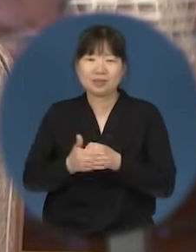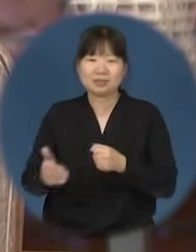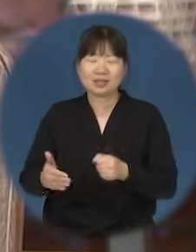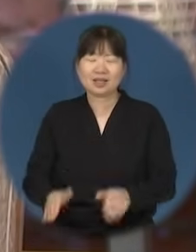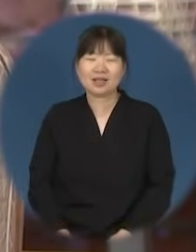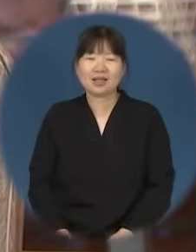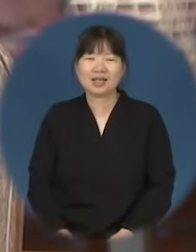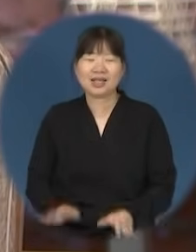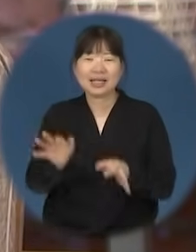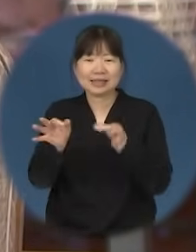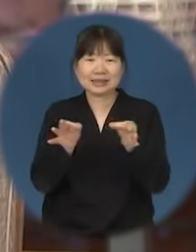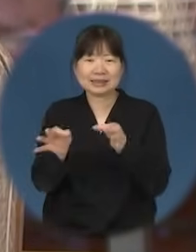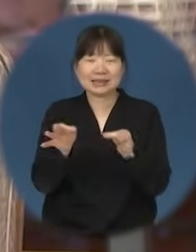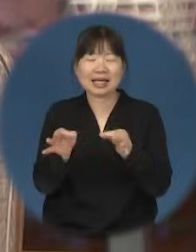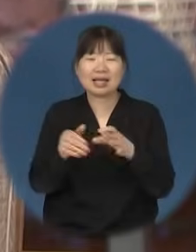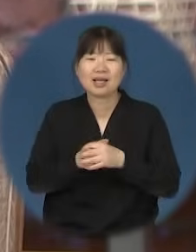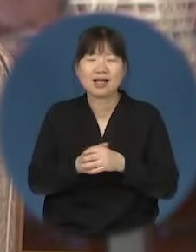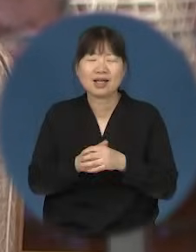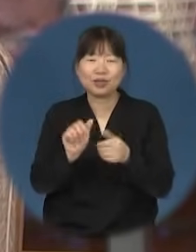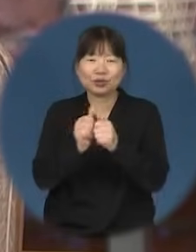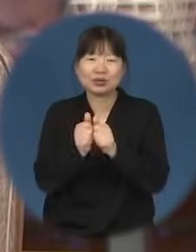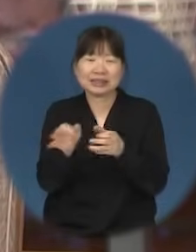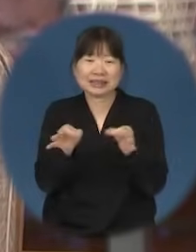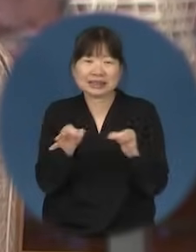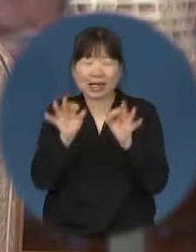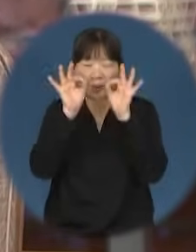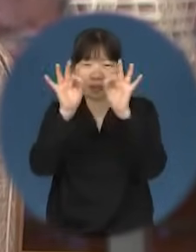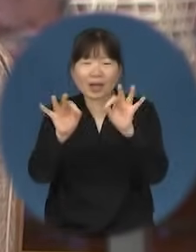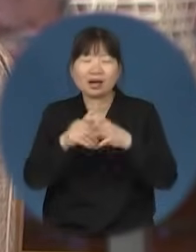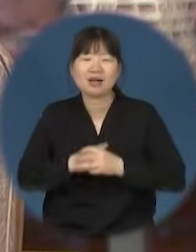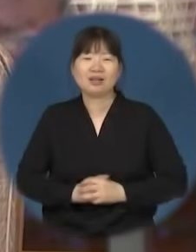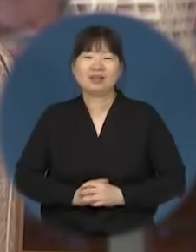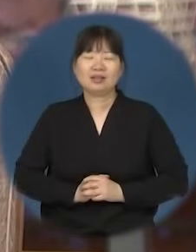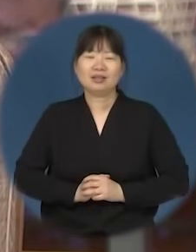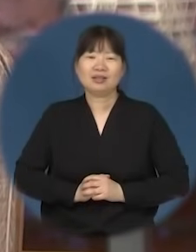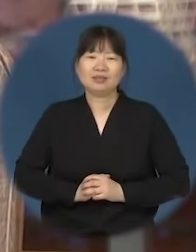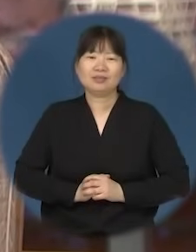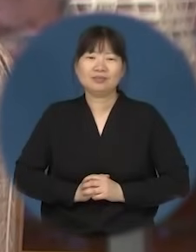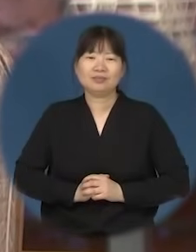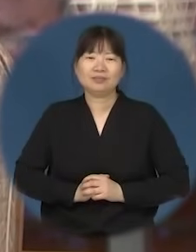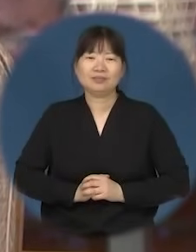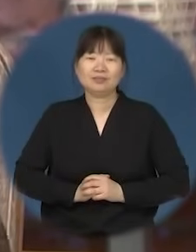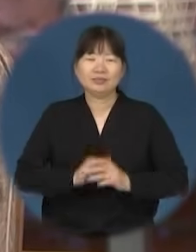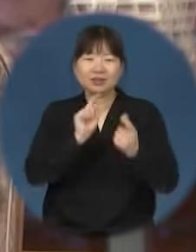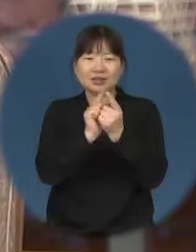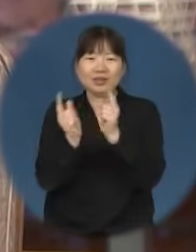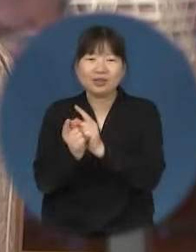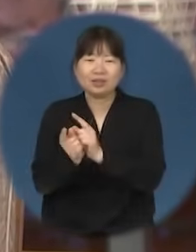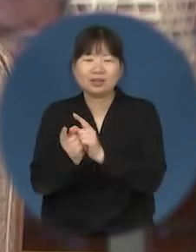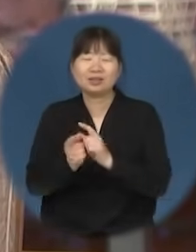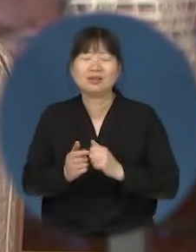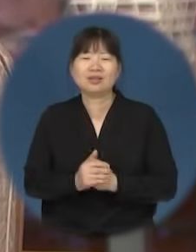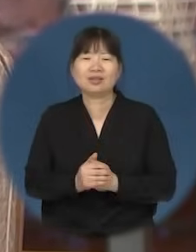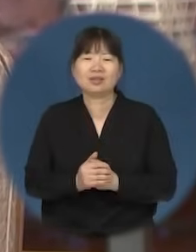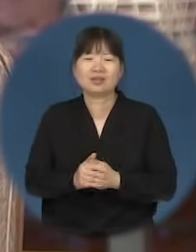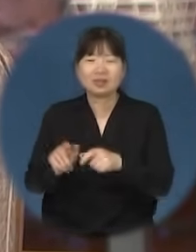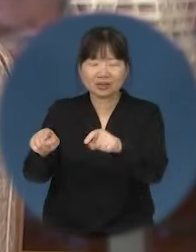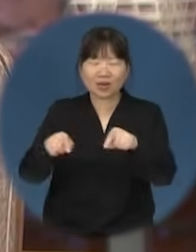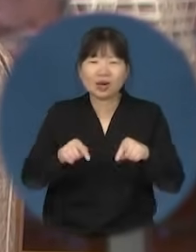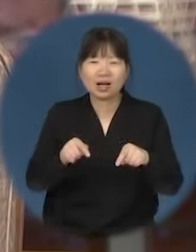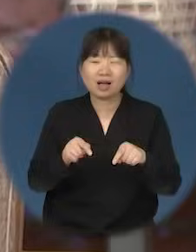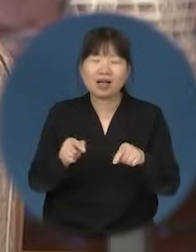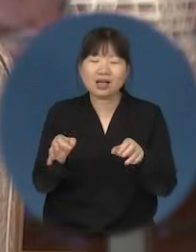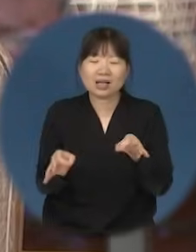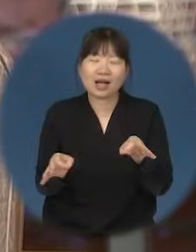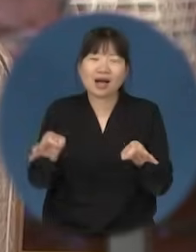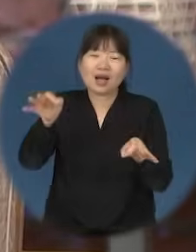이제 시장을 뭐 주식 시장 같으면. 이제 막 서로 자전거래 해가지고 가격을 올려놓은